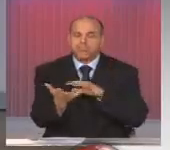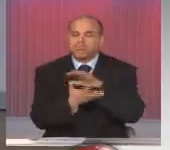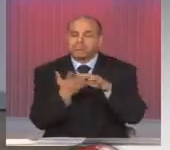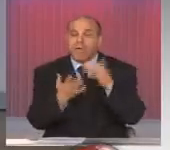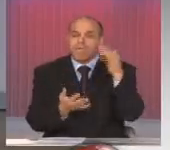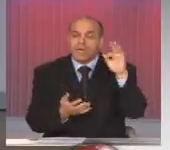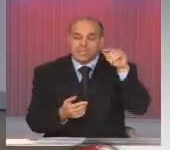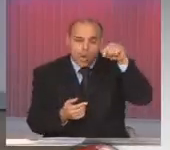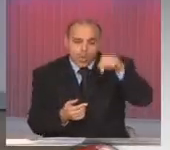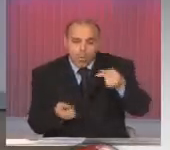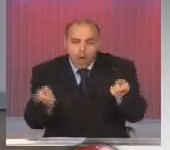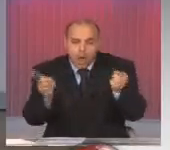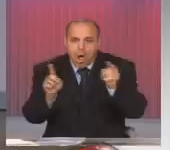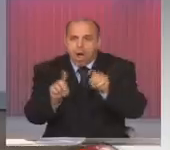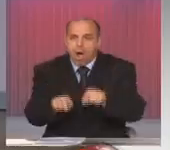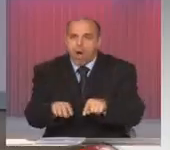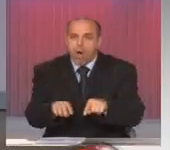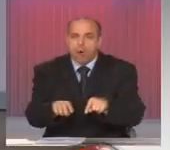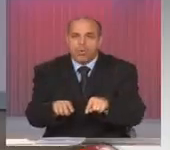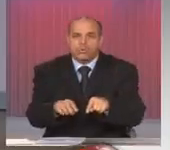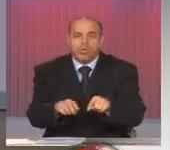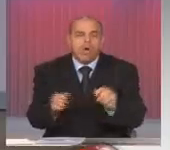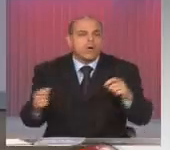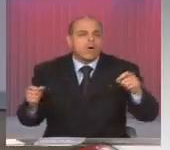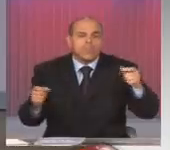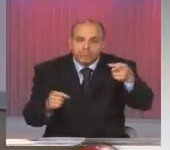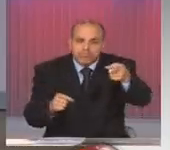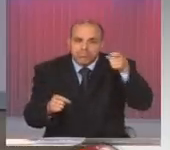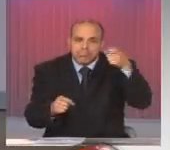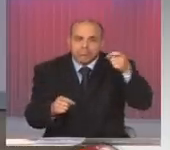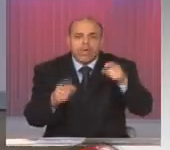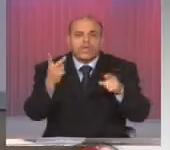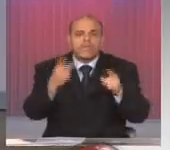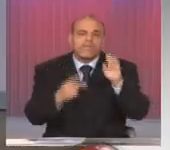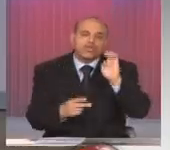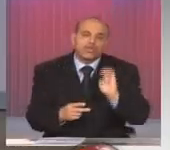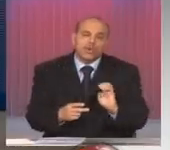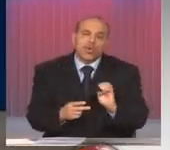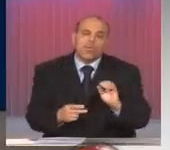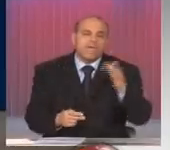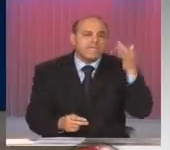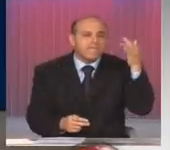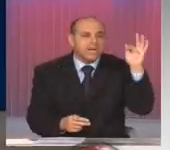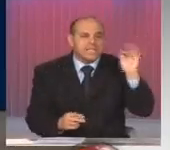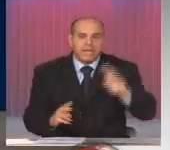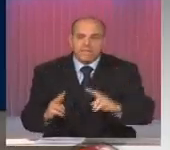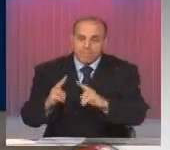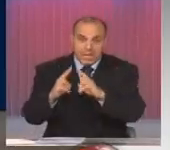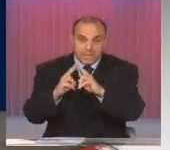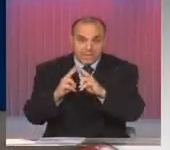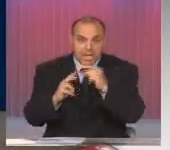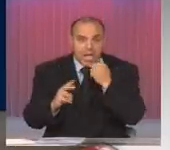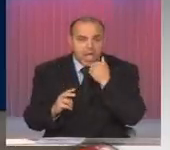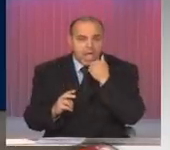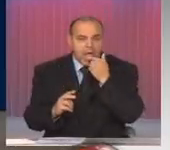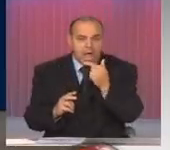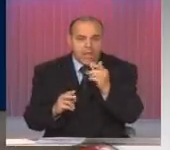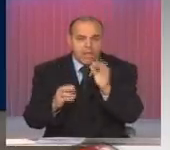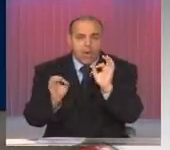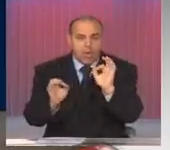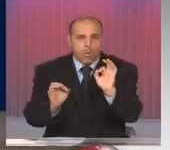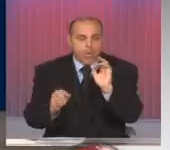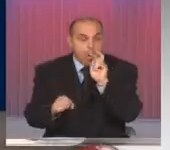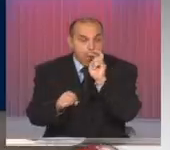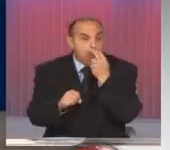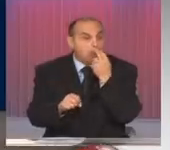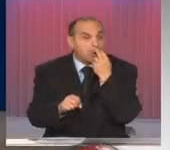الفرنسية اليوم أيضا على وقع حادث إطلاق نار ثان في جنوب العاصمة الفرنسية باريس. قد أسفرت العملية حسب